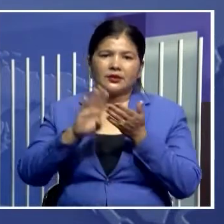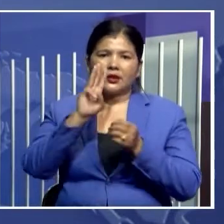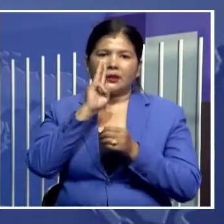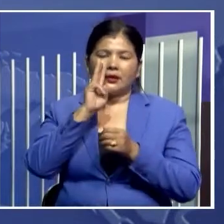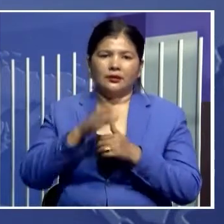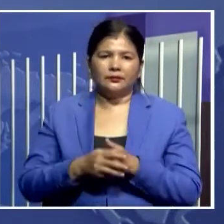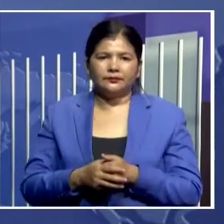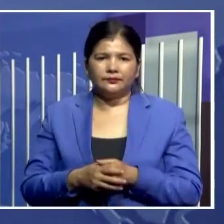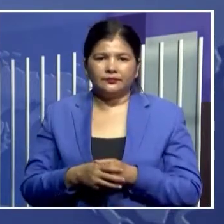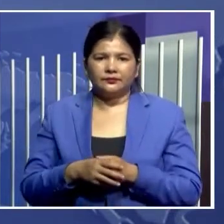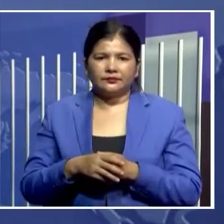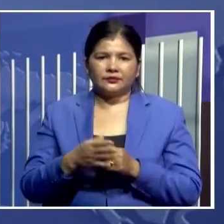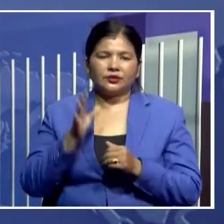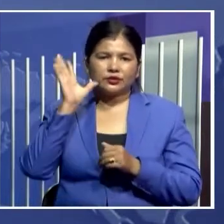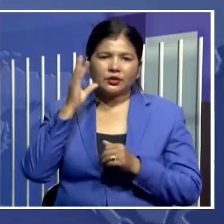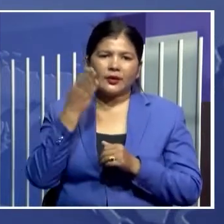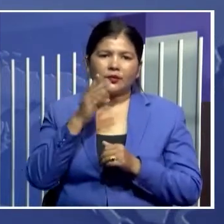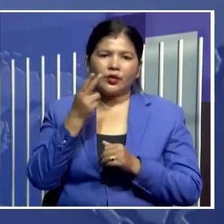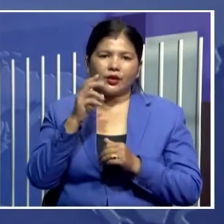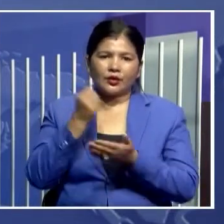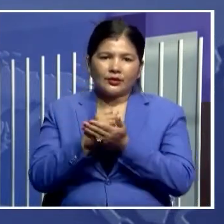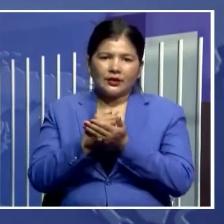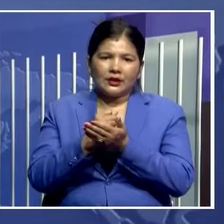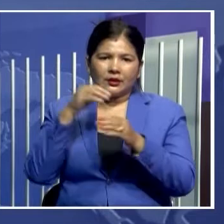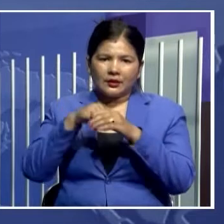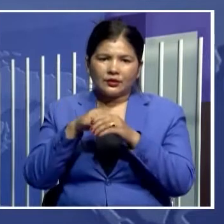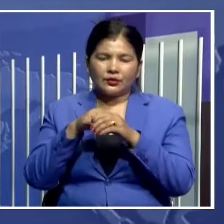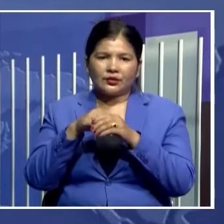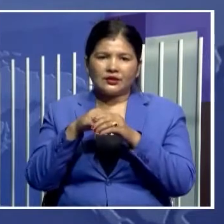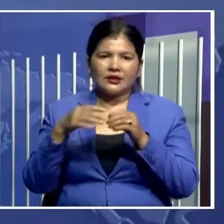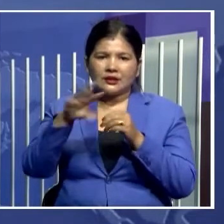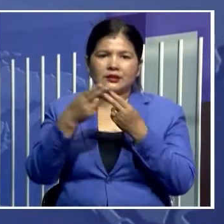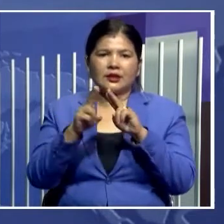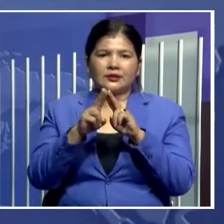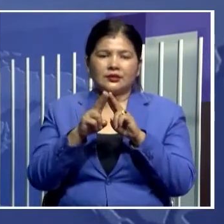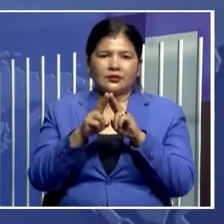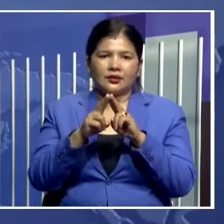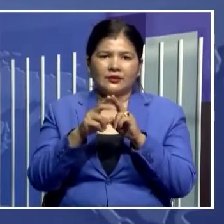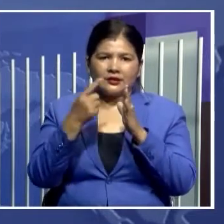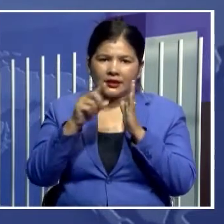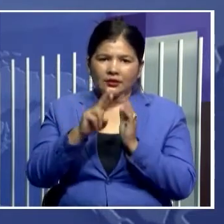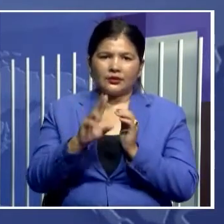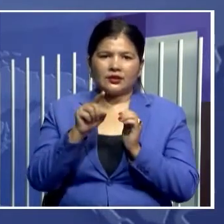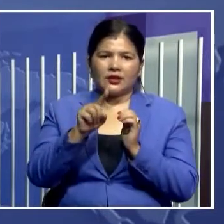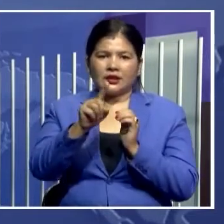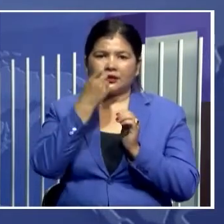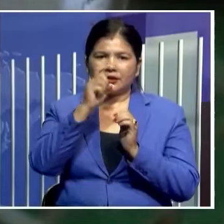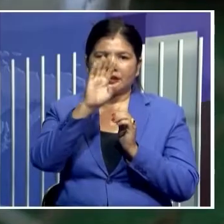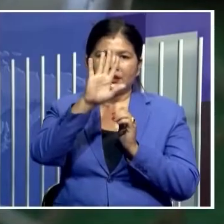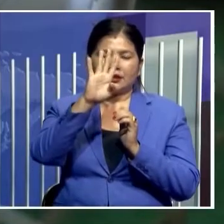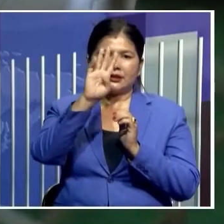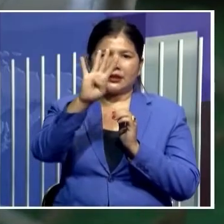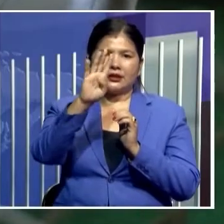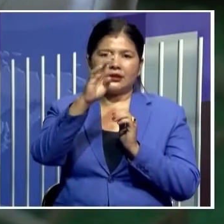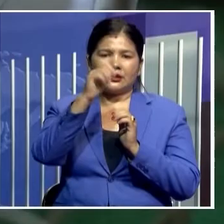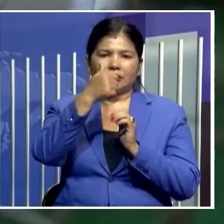समाचार अब विस्तारमा। गत शुक्रबार भएको मतदानको मत परिणाम सार्वजनिक हुने क्रम जारी रहेको छ। हालसम्म 164 पालिकाको अन्तिम मत